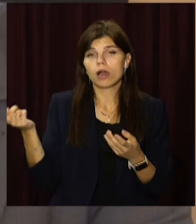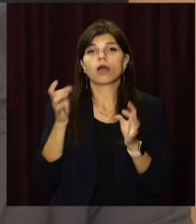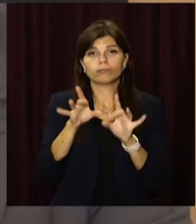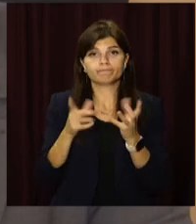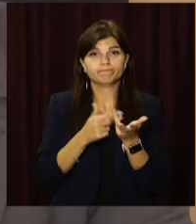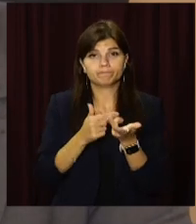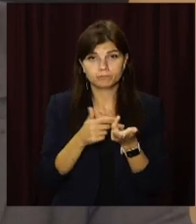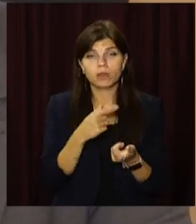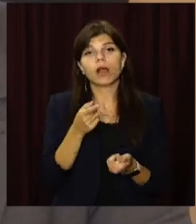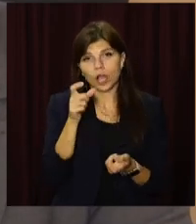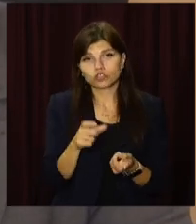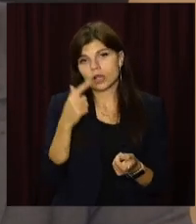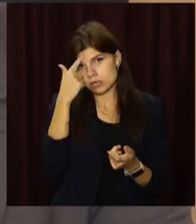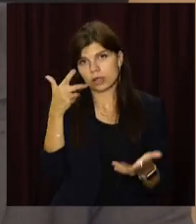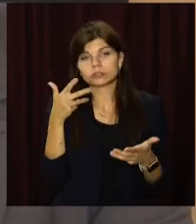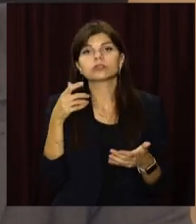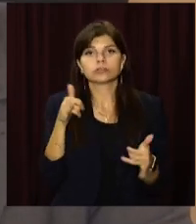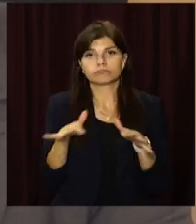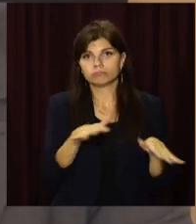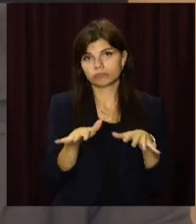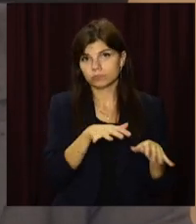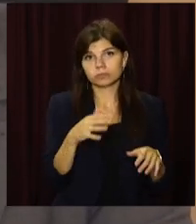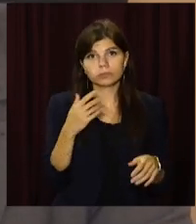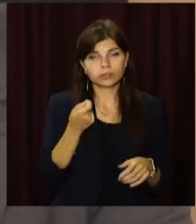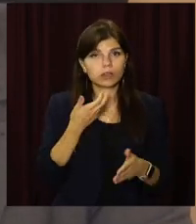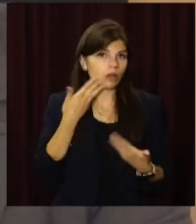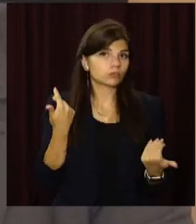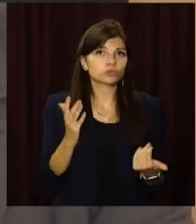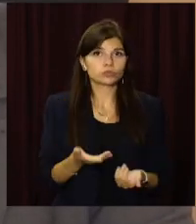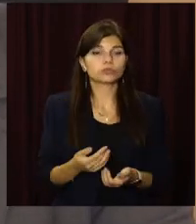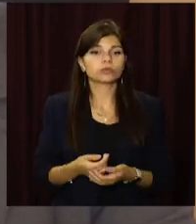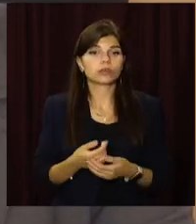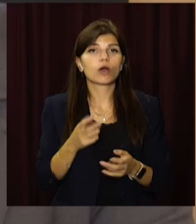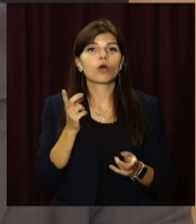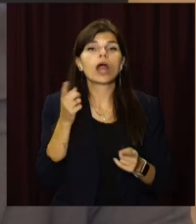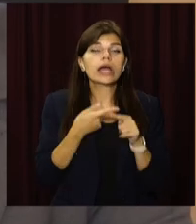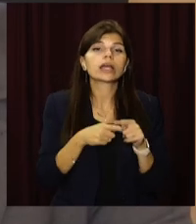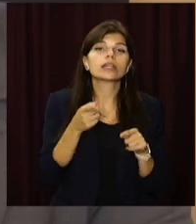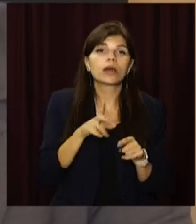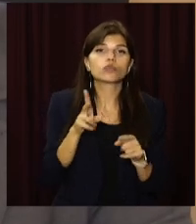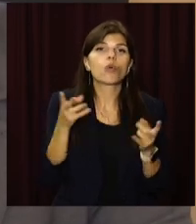з мешканцем або тому, хто це потребує,